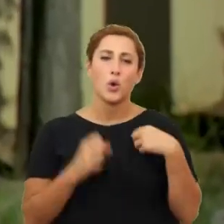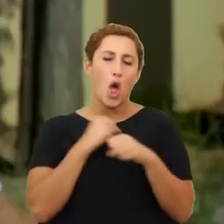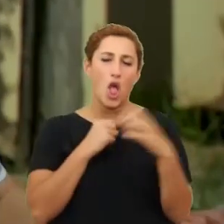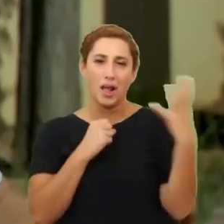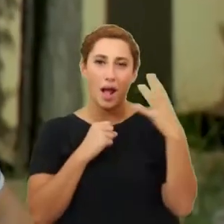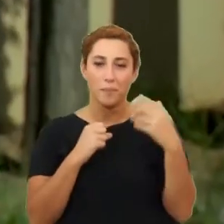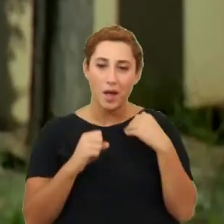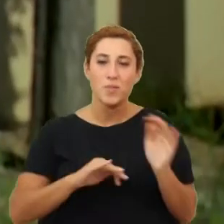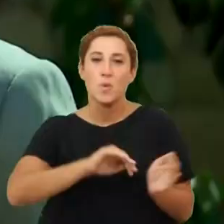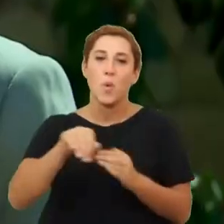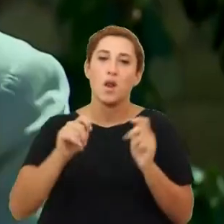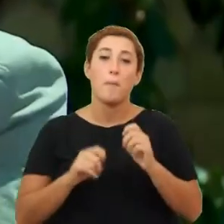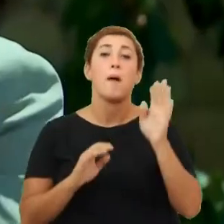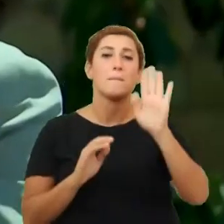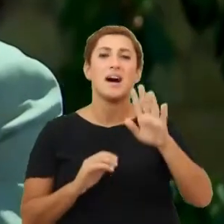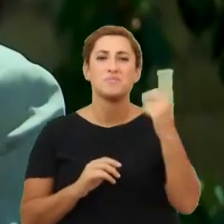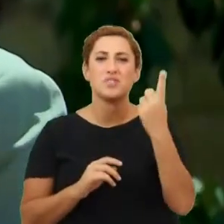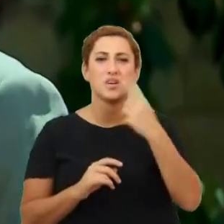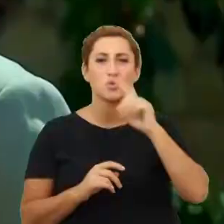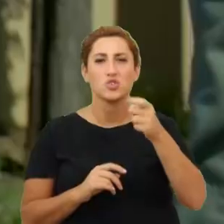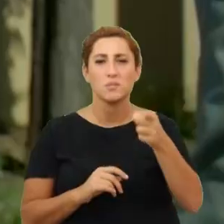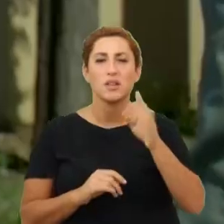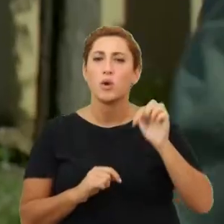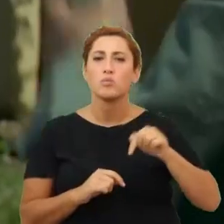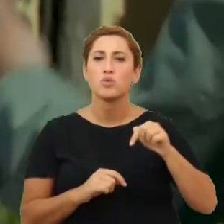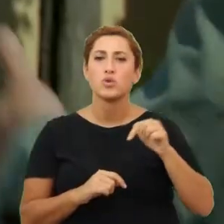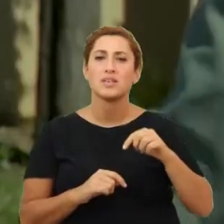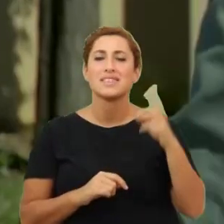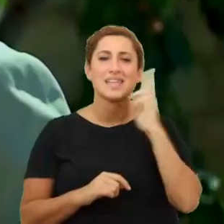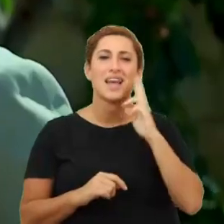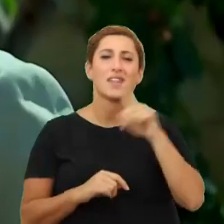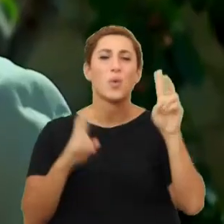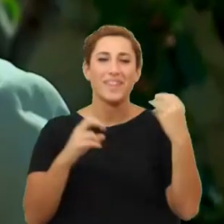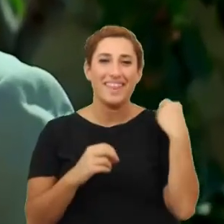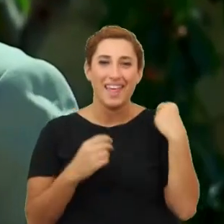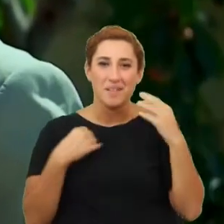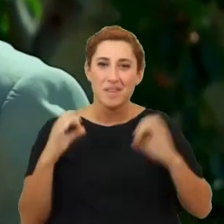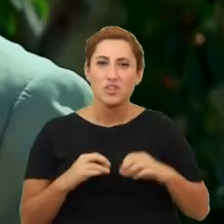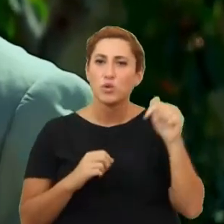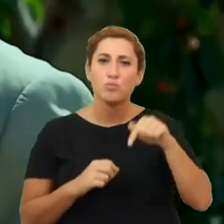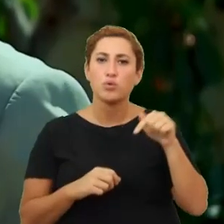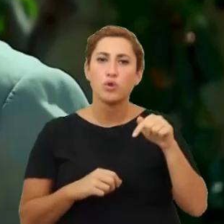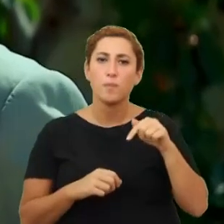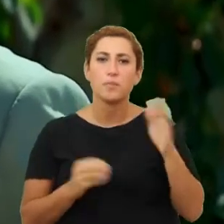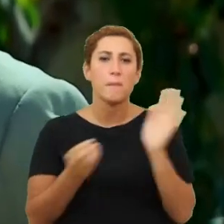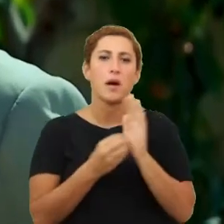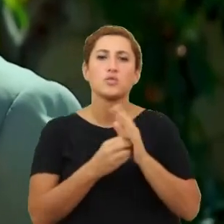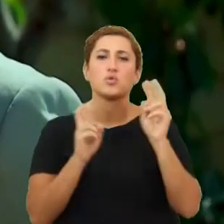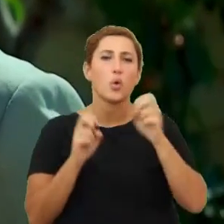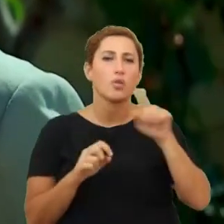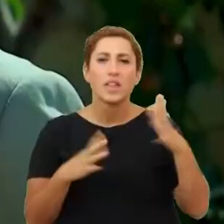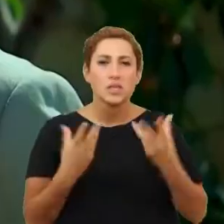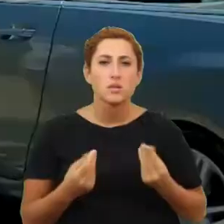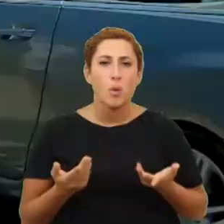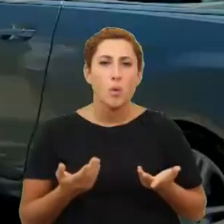bile sakınırım yani. Ha bir şey soracağım sana ya. Bu zenginlik olaylarında ben yeniyim ya. Bu bahşiş durumları falan